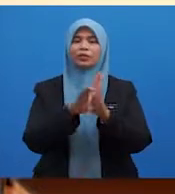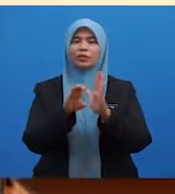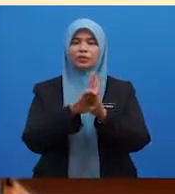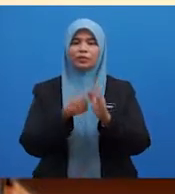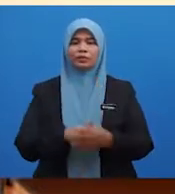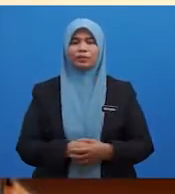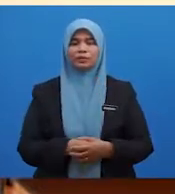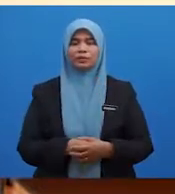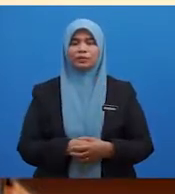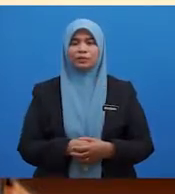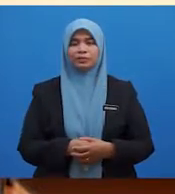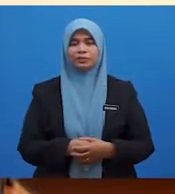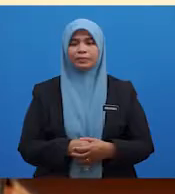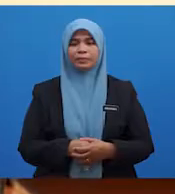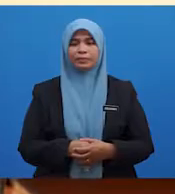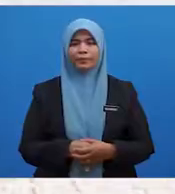Contohnya,